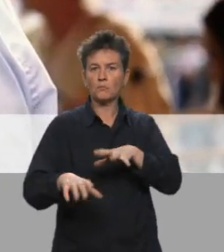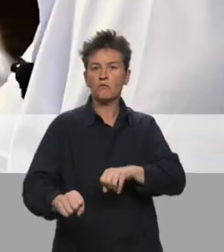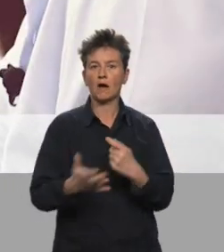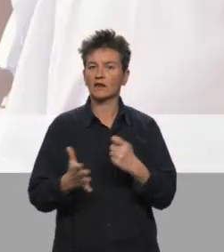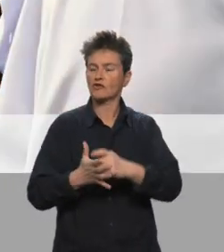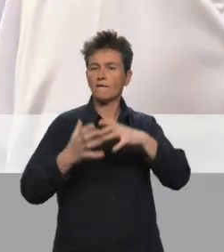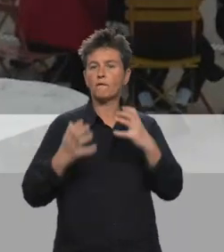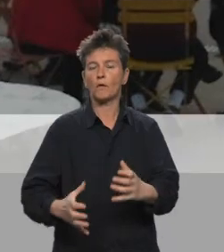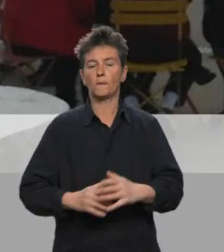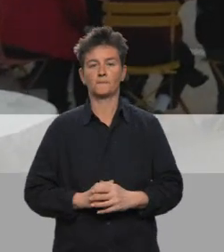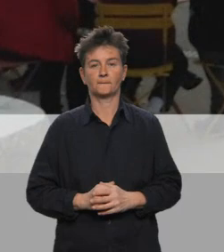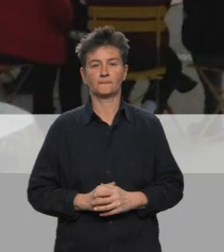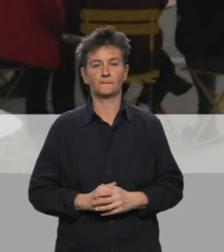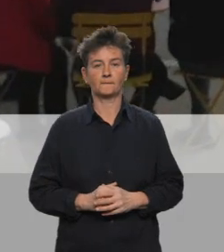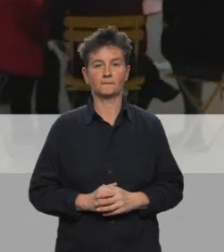d'achat.